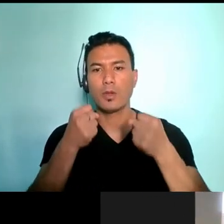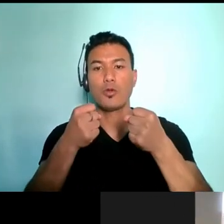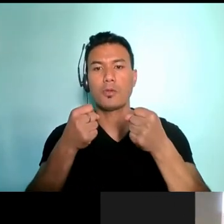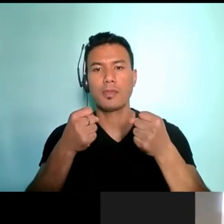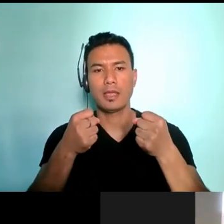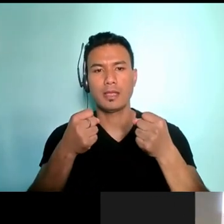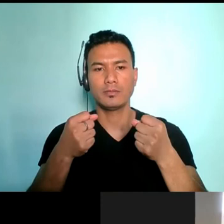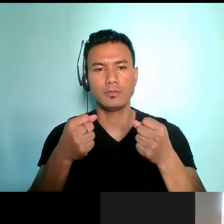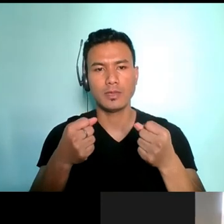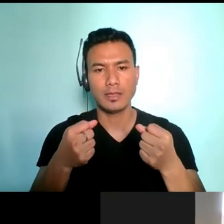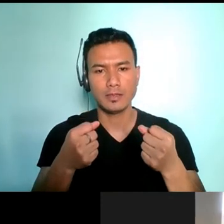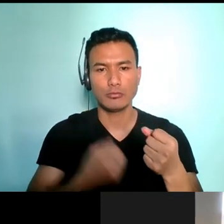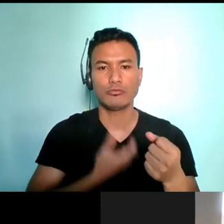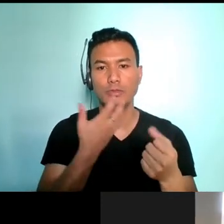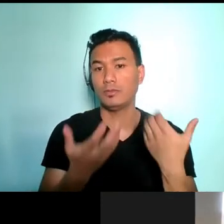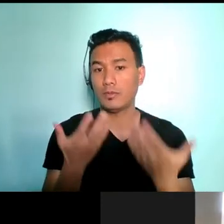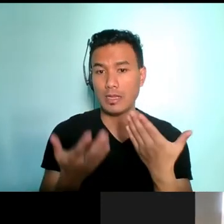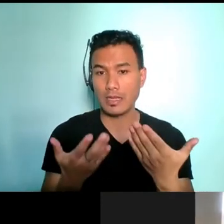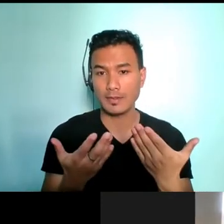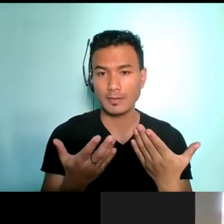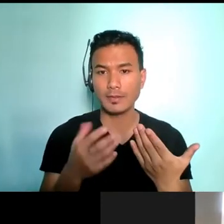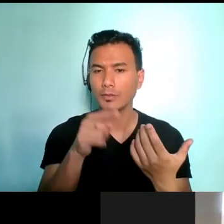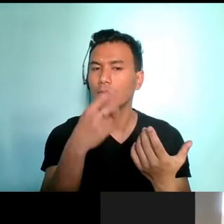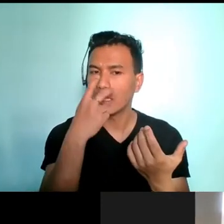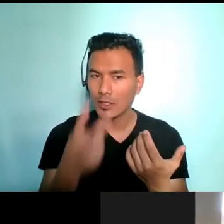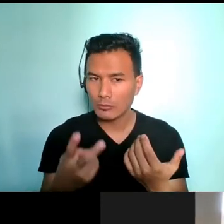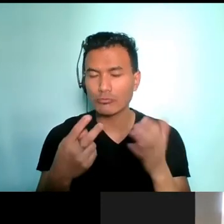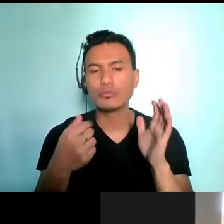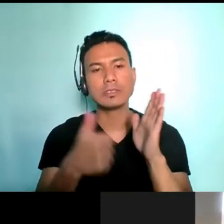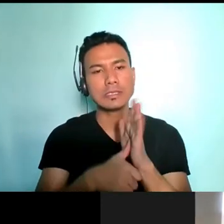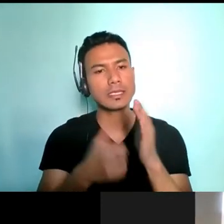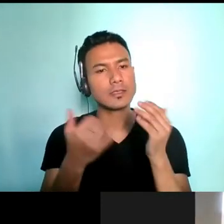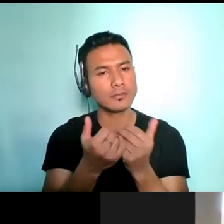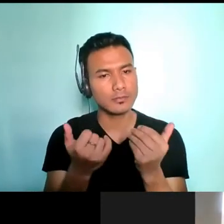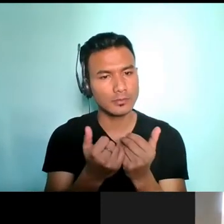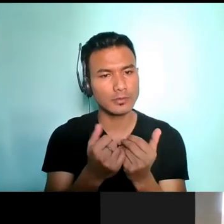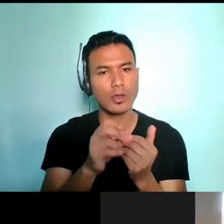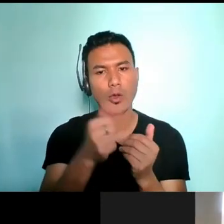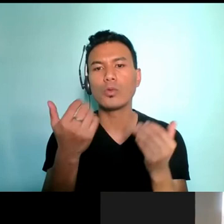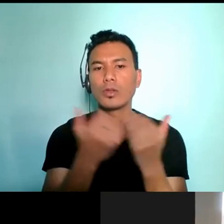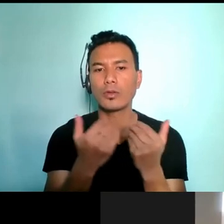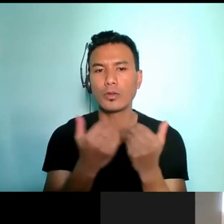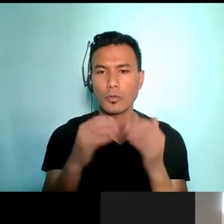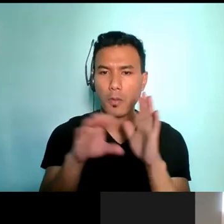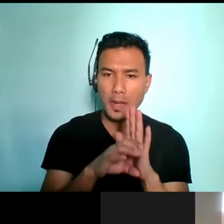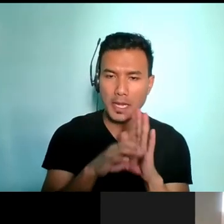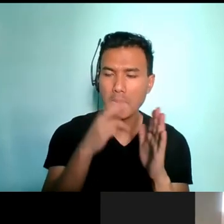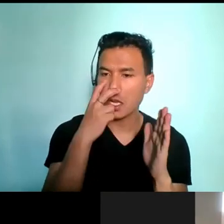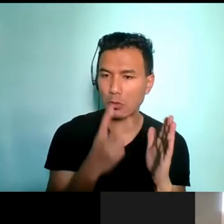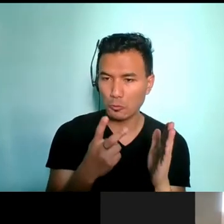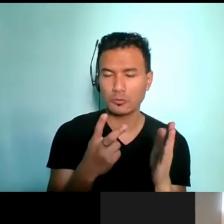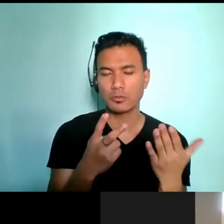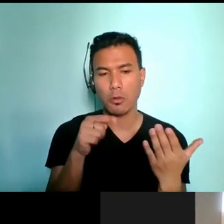होइन, खुसी हुनुहुन्छ, के हुनुहुन्छ, त्यो हेर्नुहोस्, चेक गर्नुहोस्, अनि अरूले गरिरहेको कमेन्टहरूलाई हेर्नुहोस्